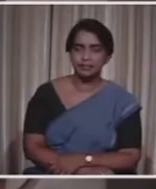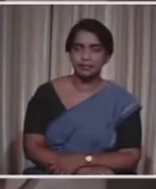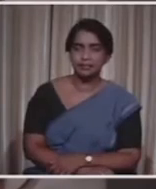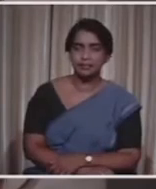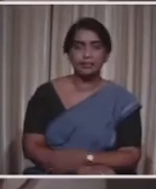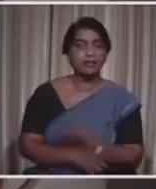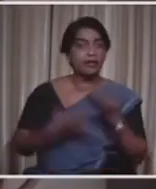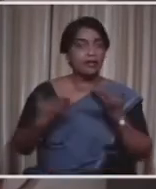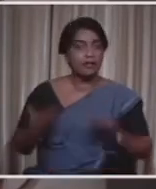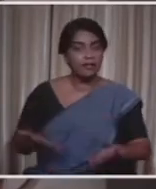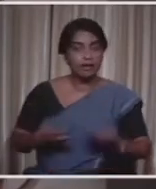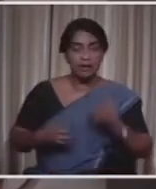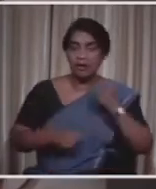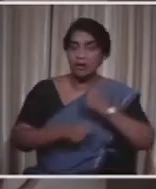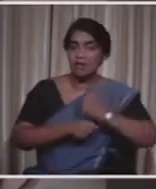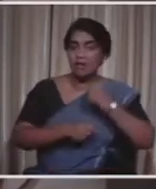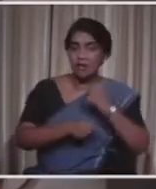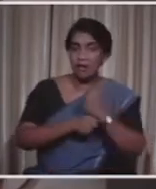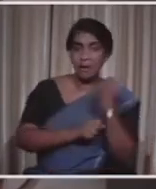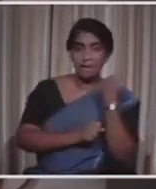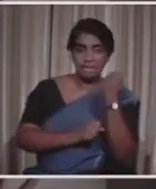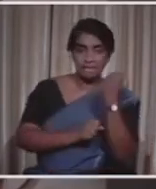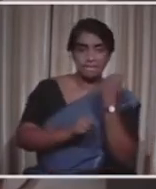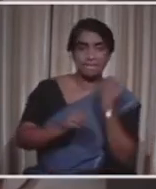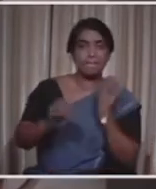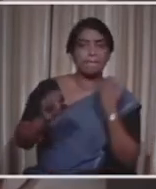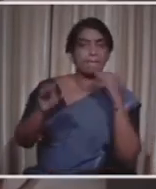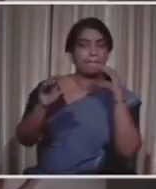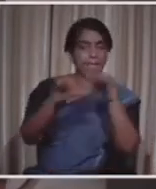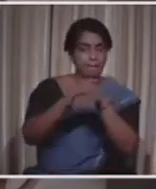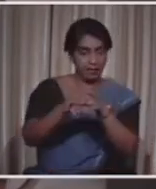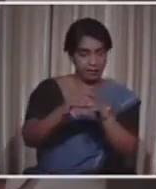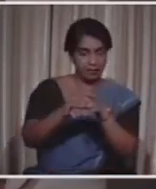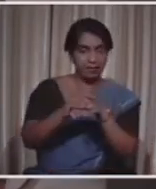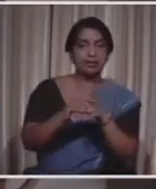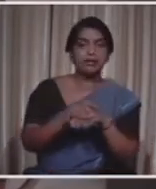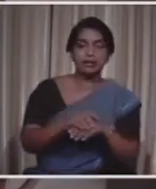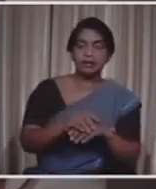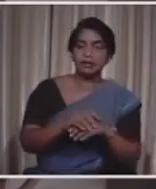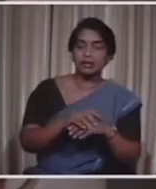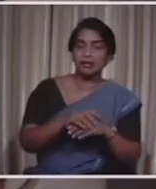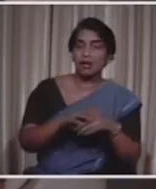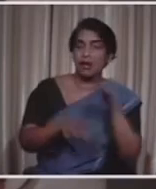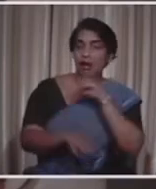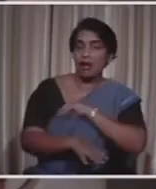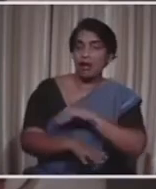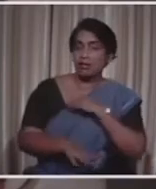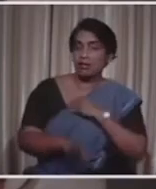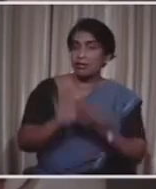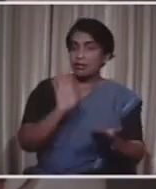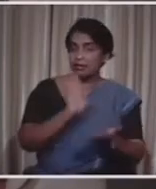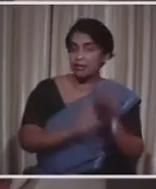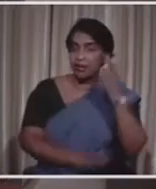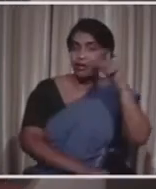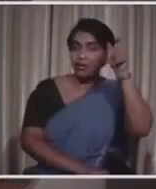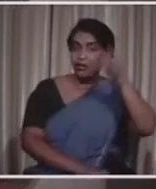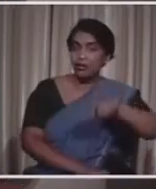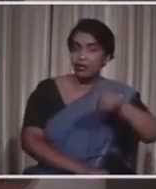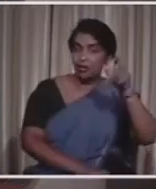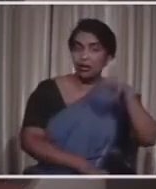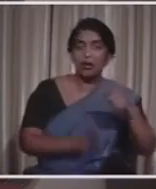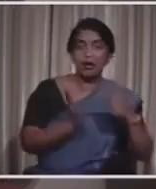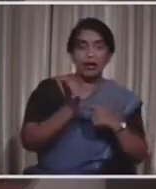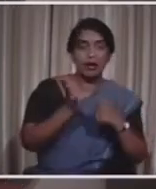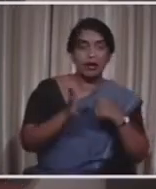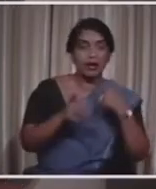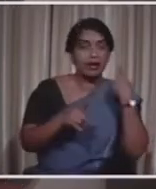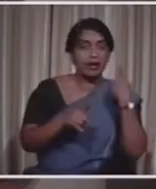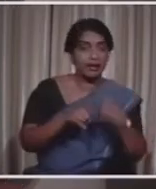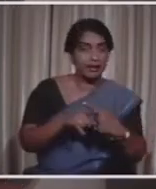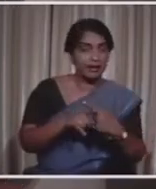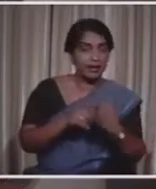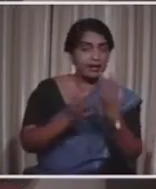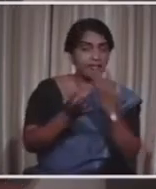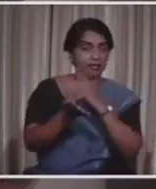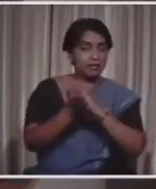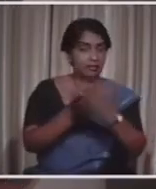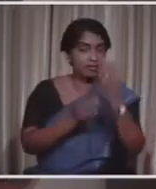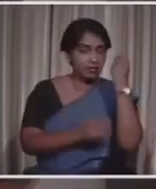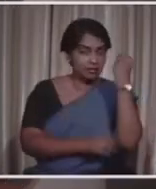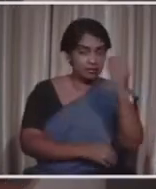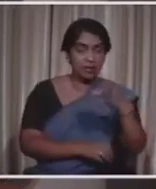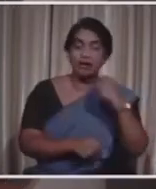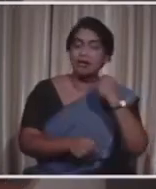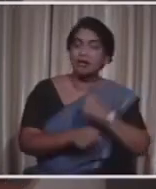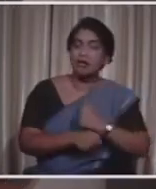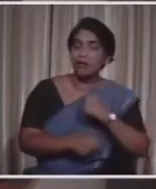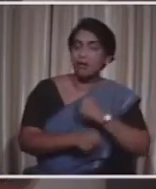වර්තමාන ආණ්ඩුව බලයට පත් වීමත් සමග ඉහළ ආදායම් ලබන පුද්ගලින්ට බදු සහන ලබා දීම මගින්